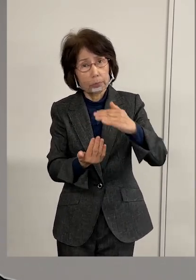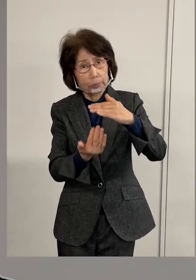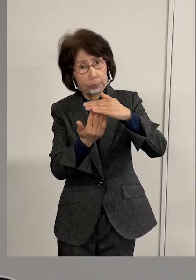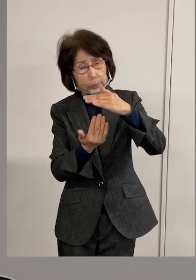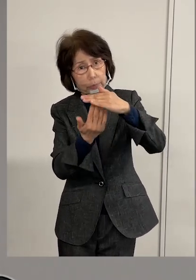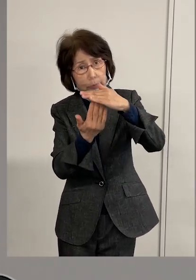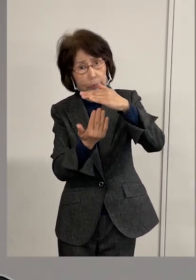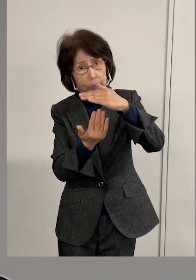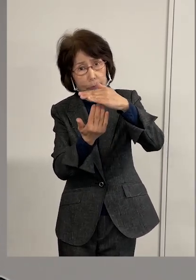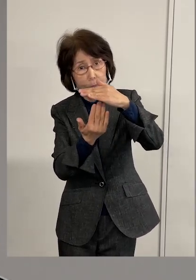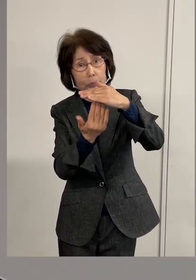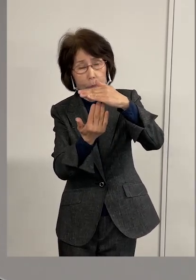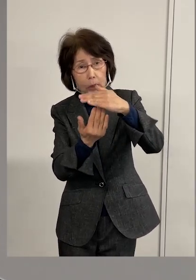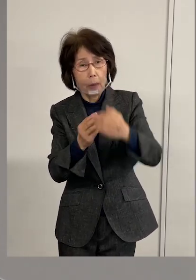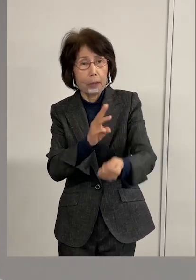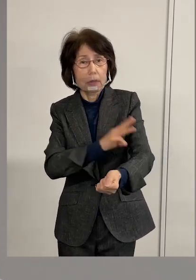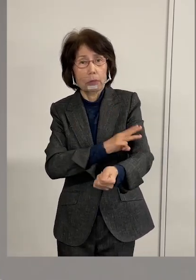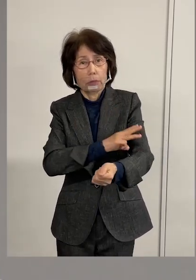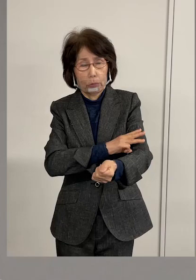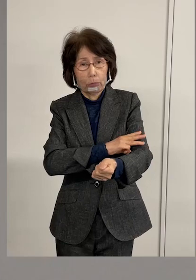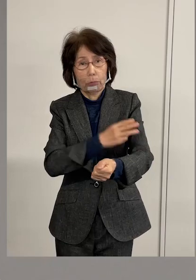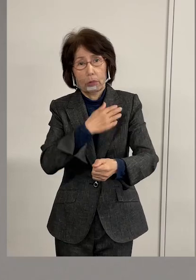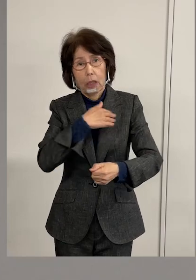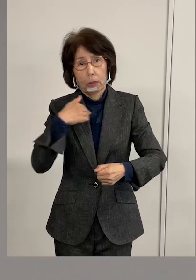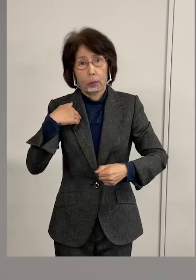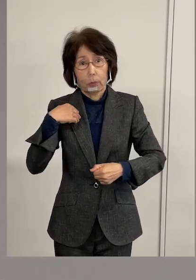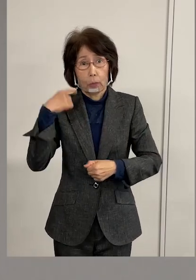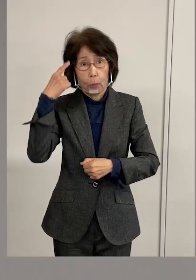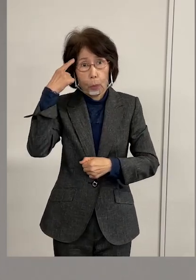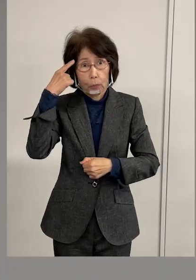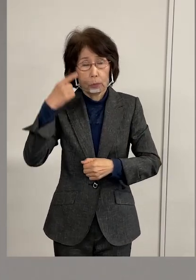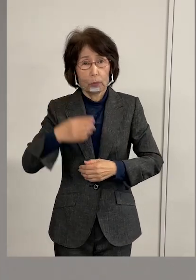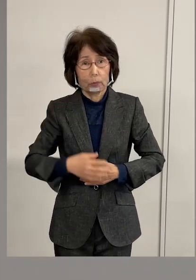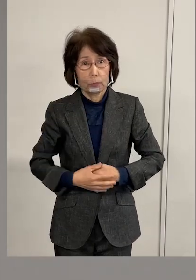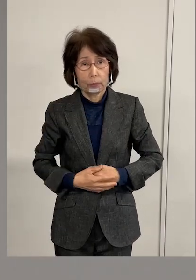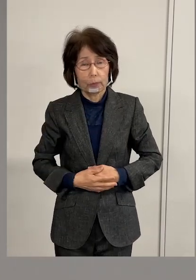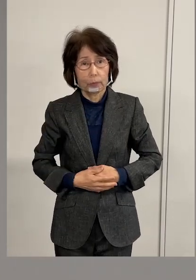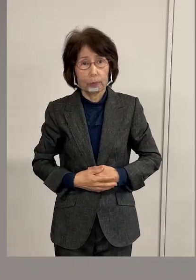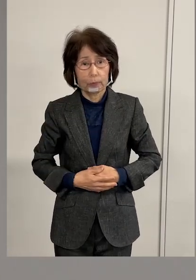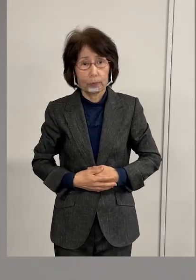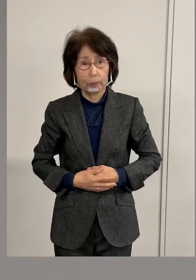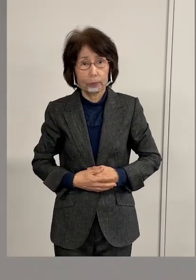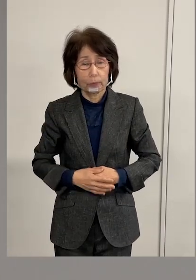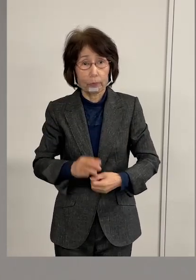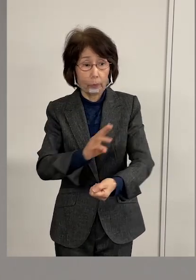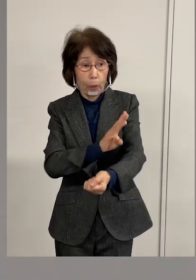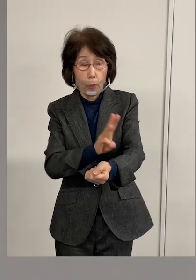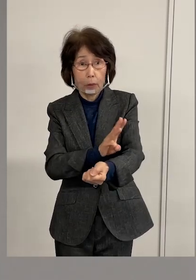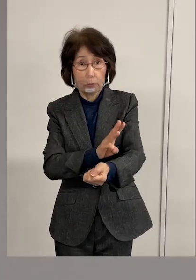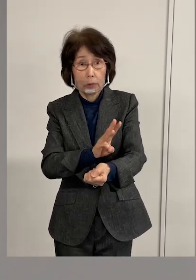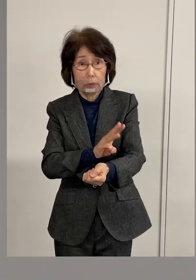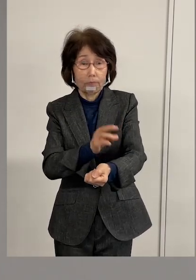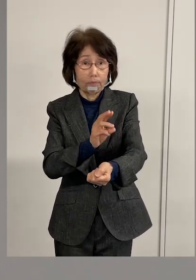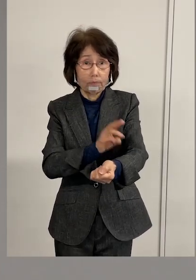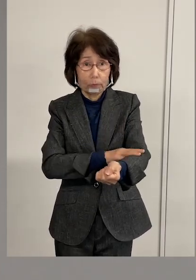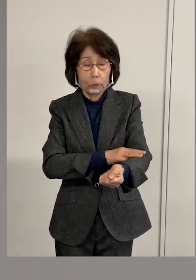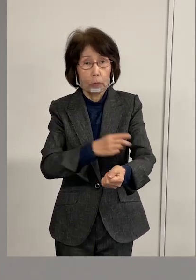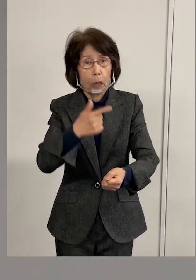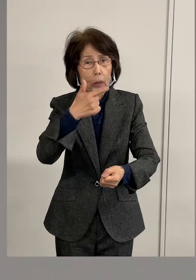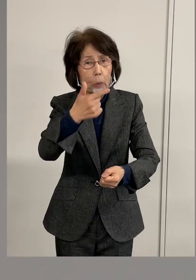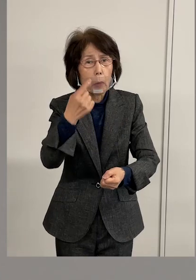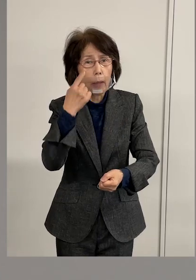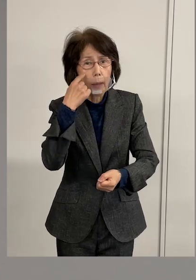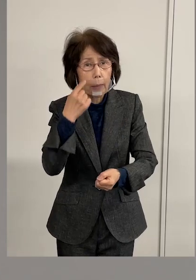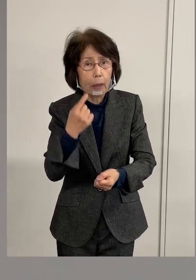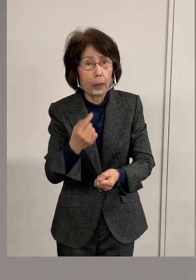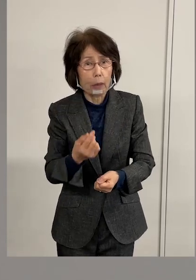かなというふうには考えますので、まあ、ワクチン接種はですね、まあ、6回目をどうするかという議論は